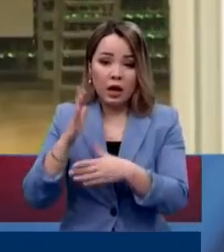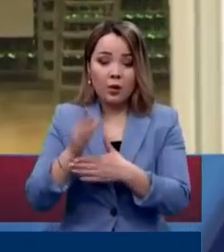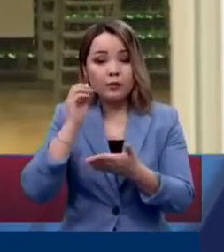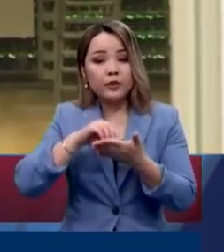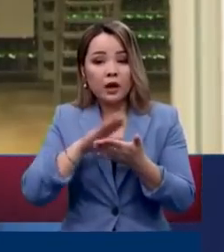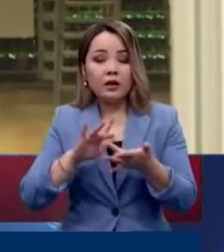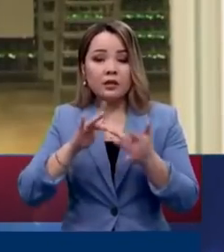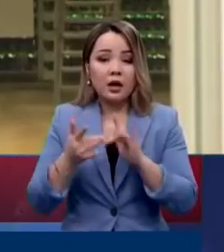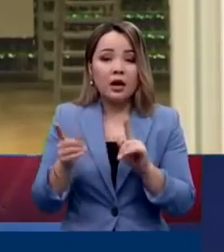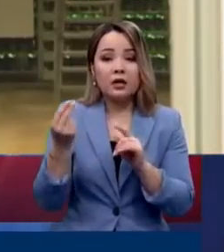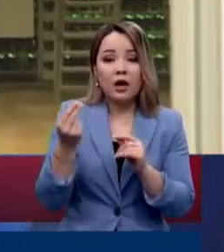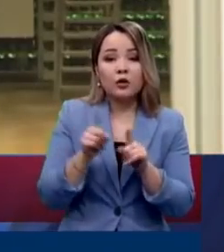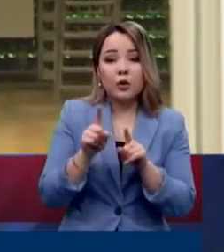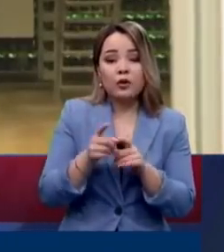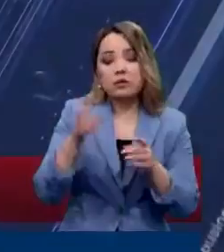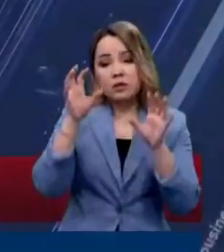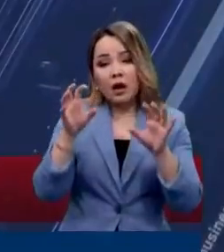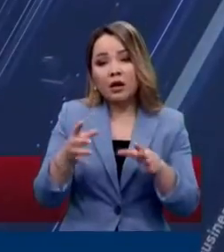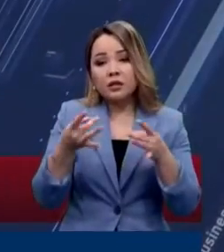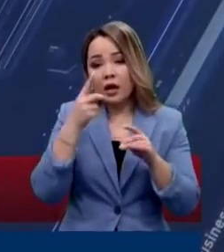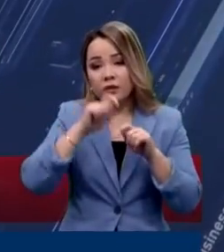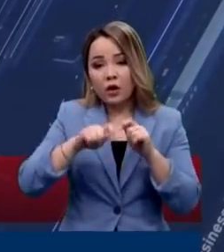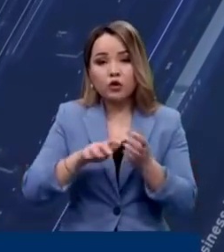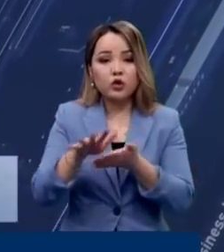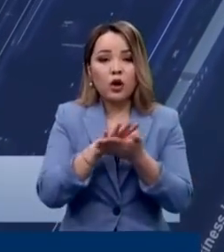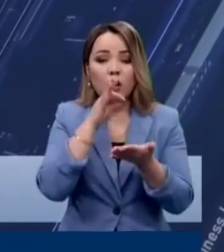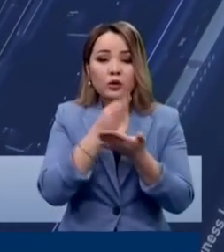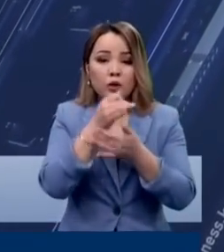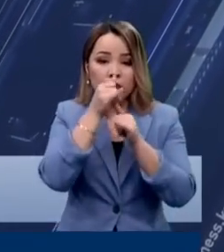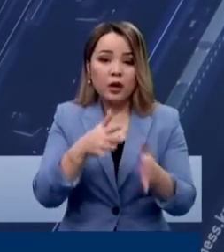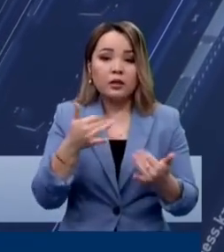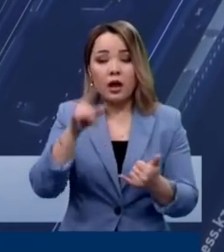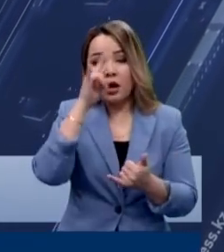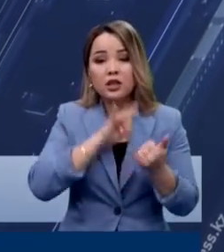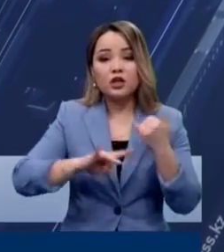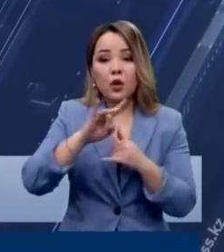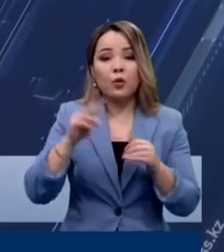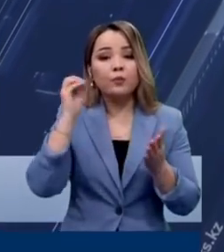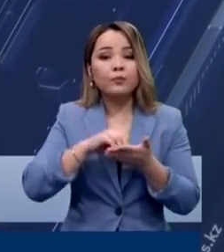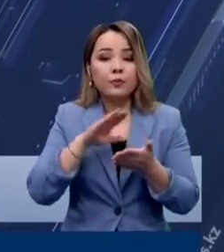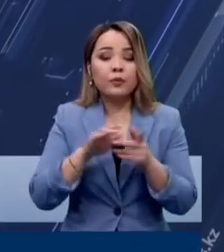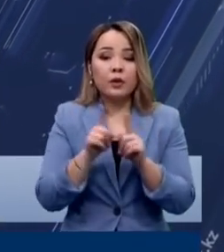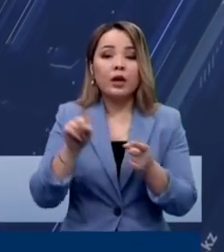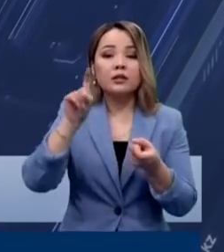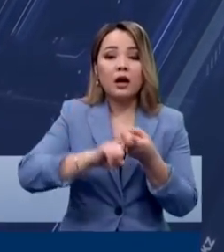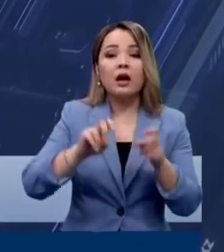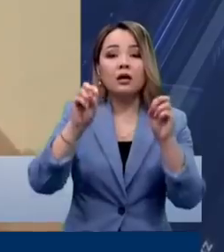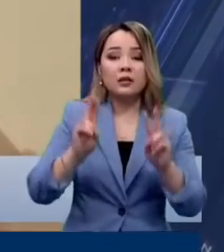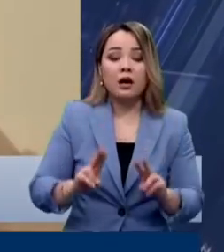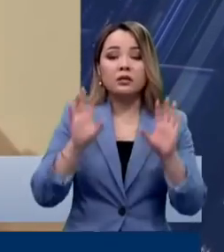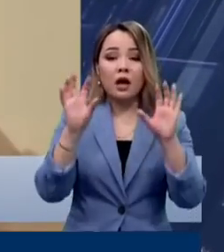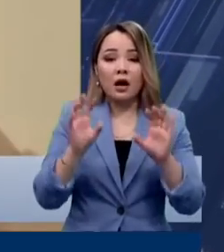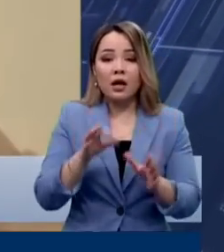цифрлық ақшаға қатысты заң да шикі. Қазақстан Республикасында осы криптовалюта жөнінде арнайы заң